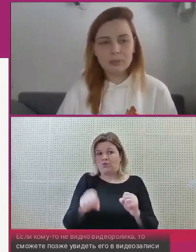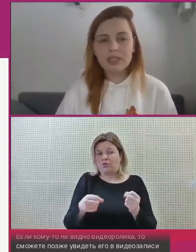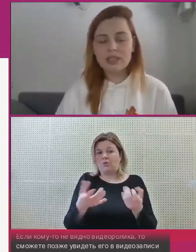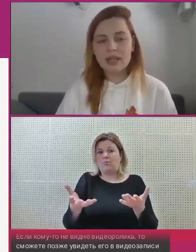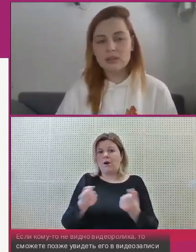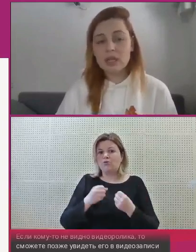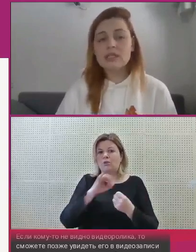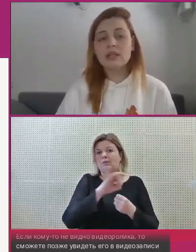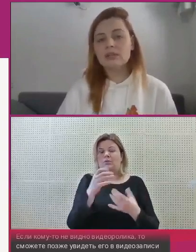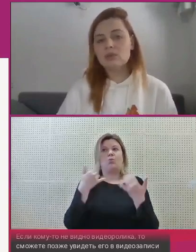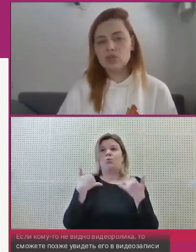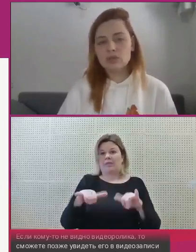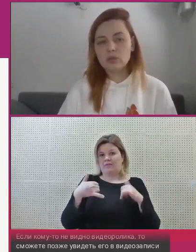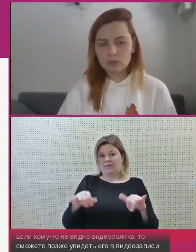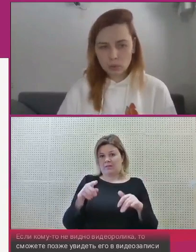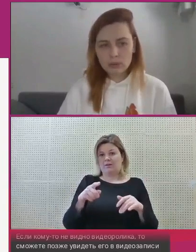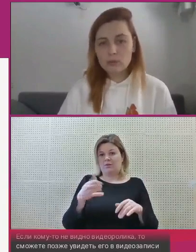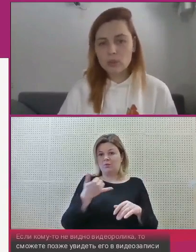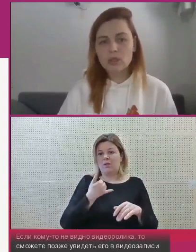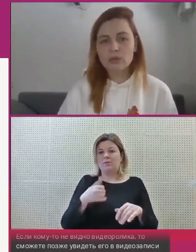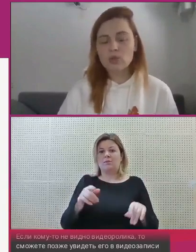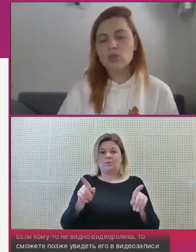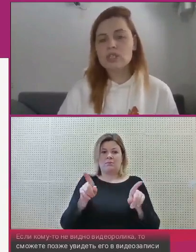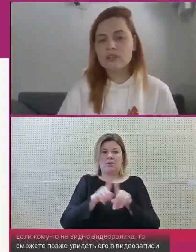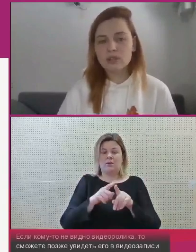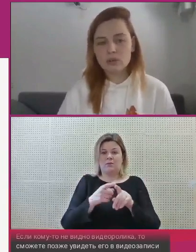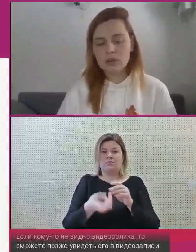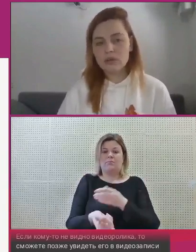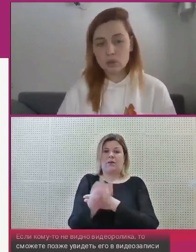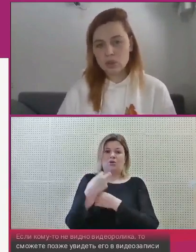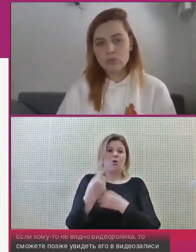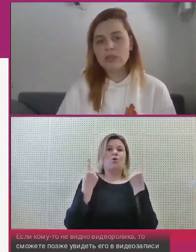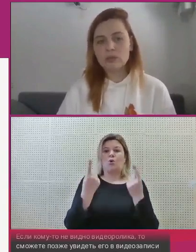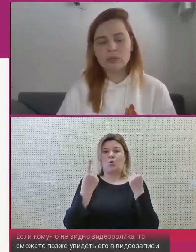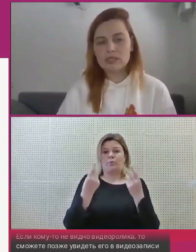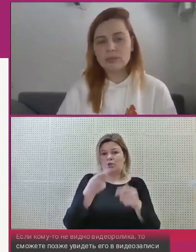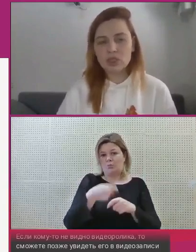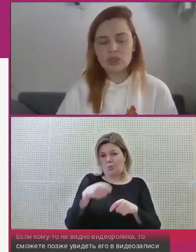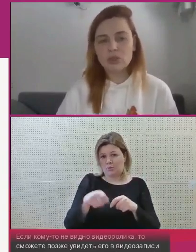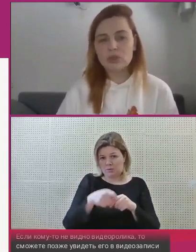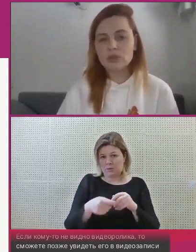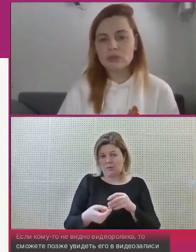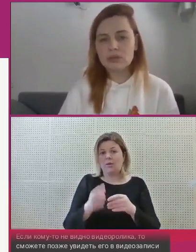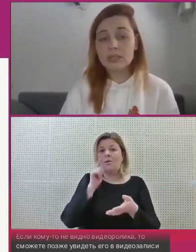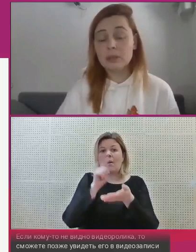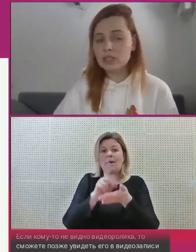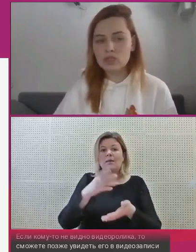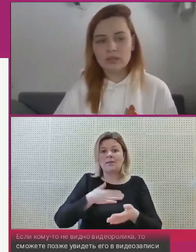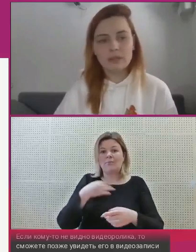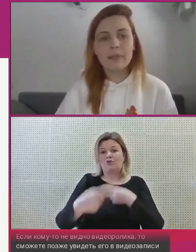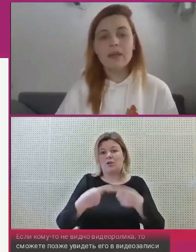вот прилетает. У нас так очень крупный спонсор пришел через волонтера, очень крупный, который нас на протяжении